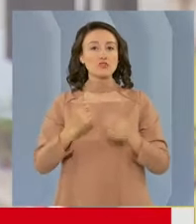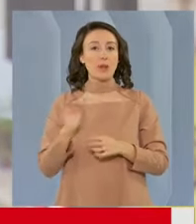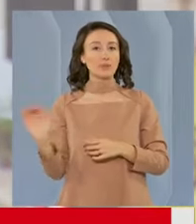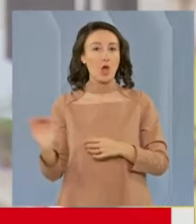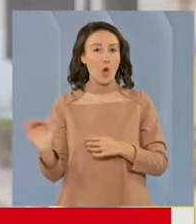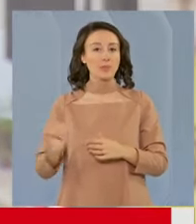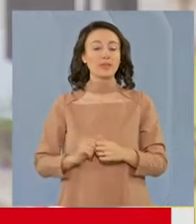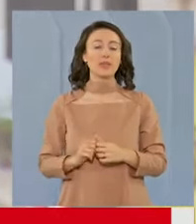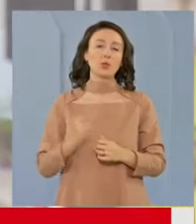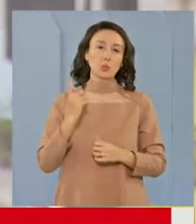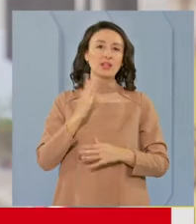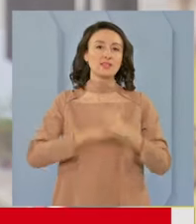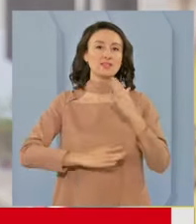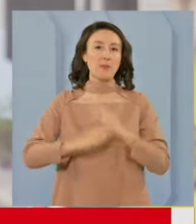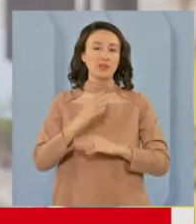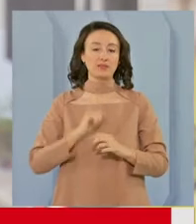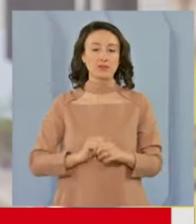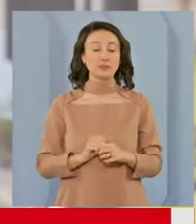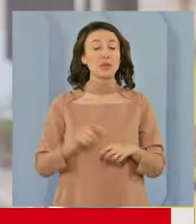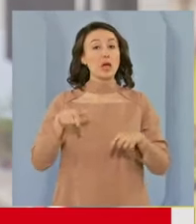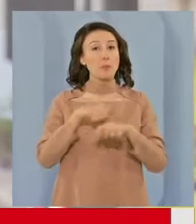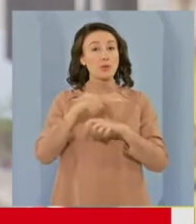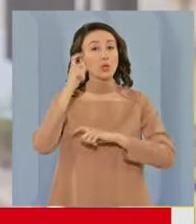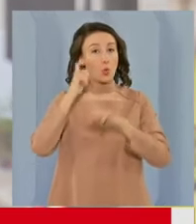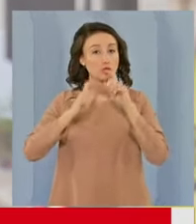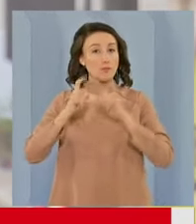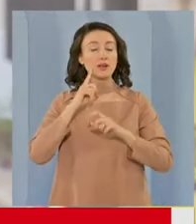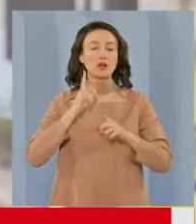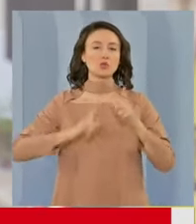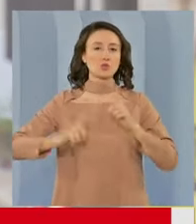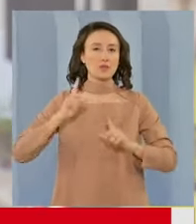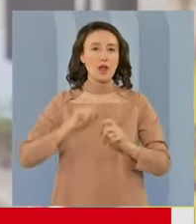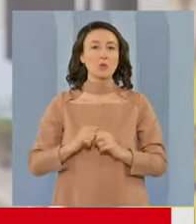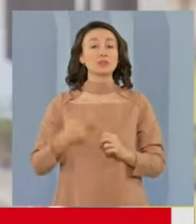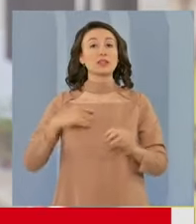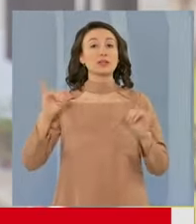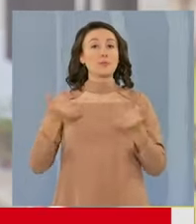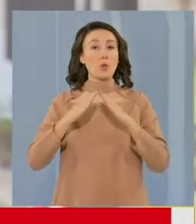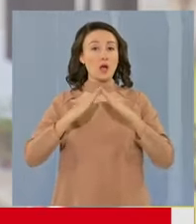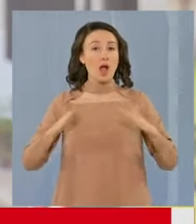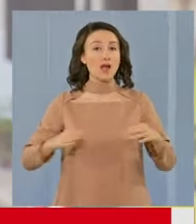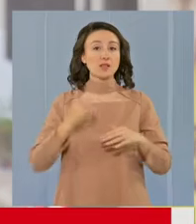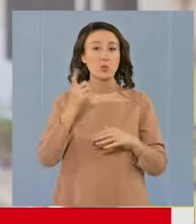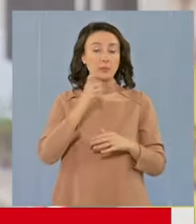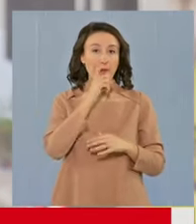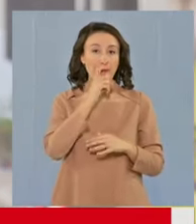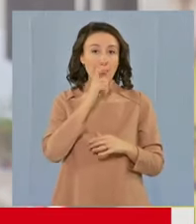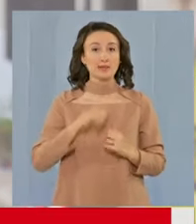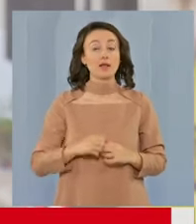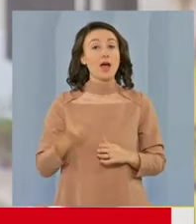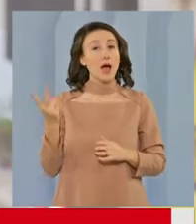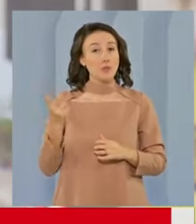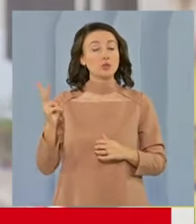unii dintre ei cu dizabilități. Clipele de coșmar la care erau supuși cei mici aveau loc chiar în casa unuia dintre indivizi. Cei